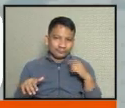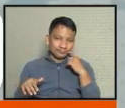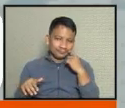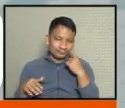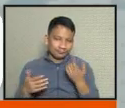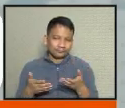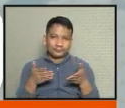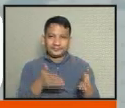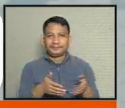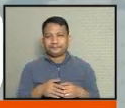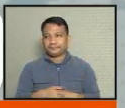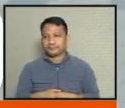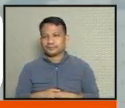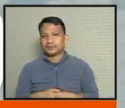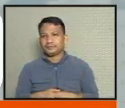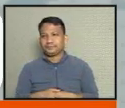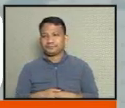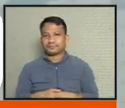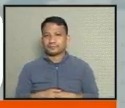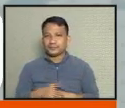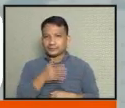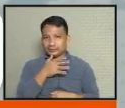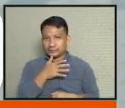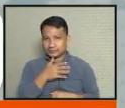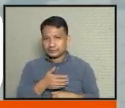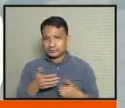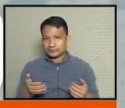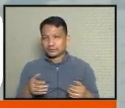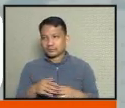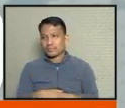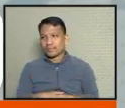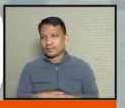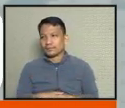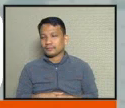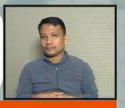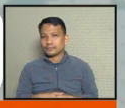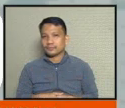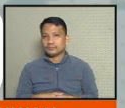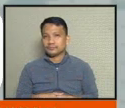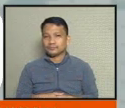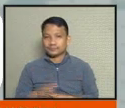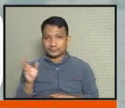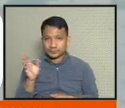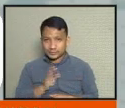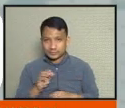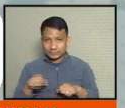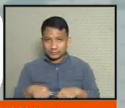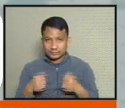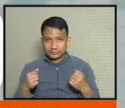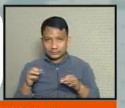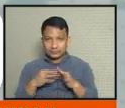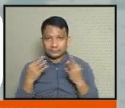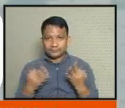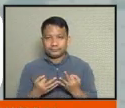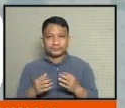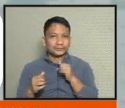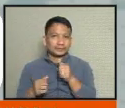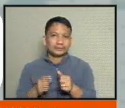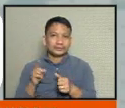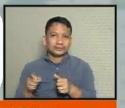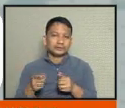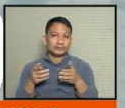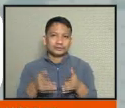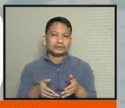na mawalay sa kanilang nanay at maging broken family na sila ngayon. So, hindi ka lang